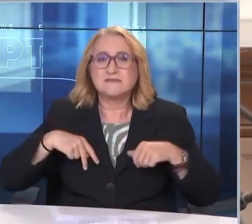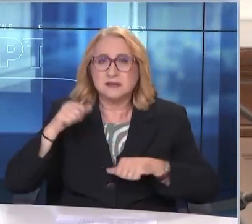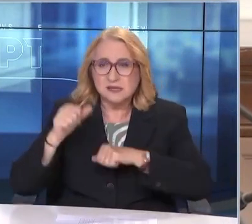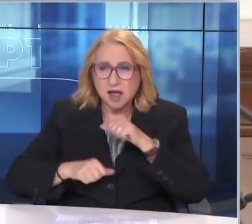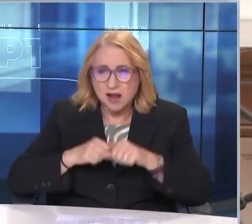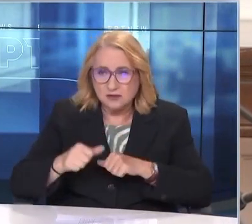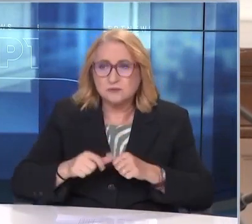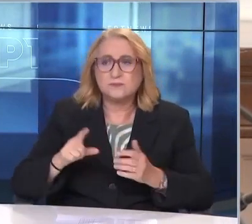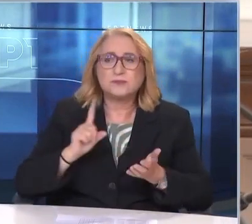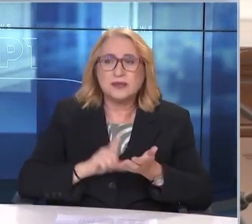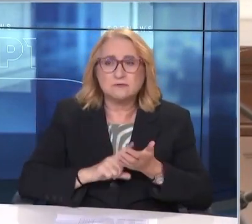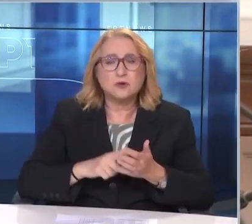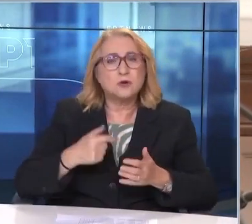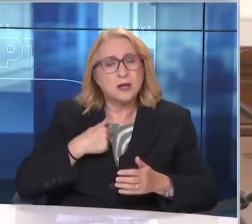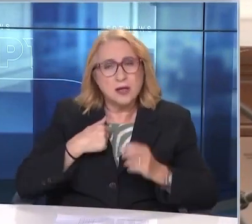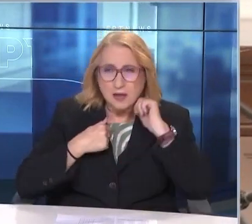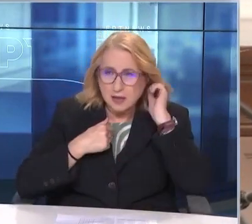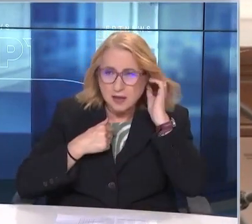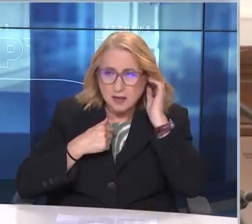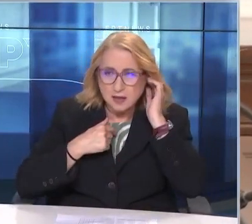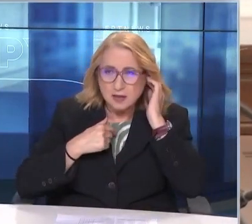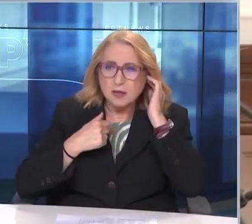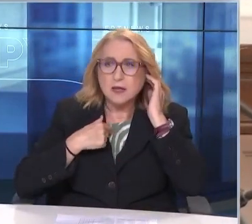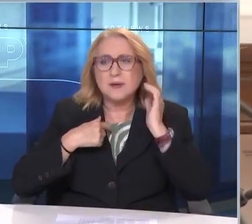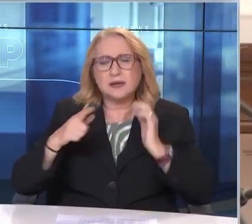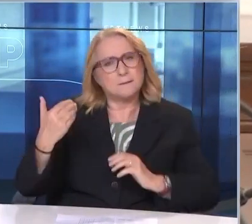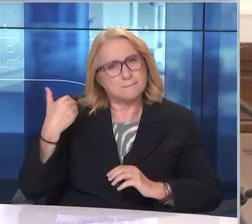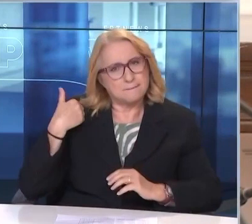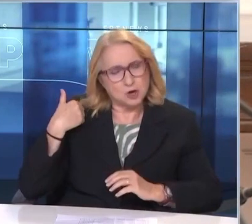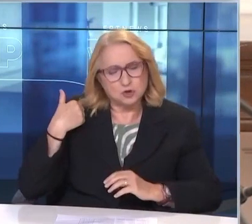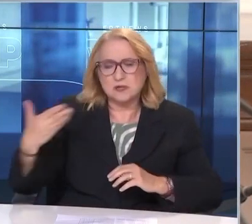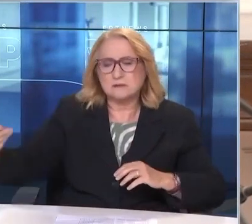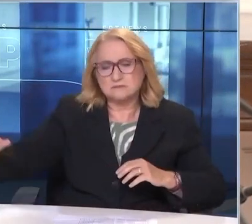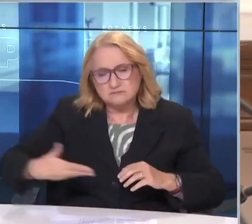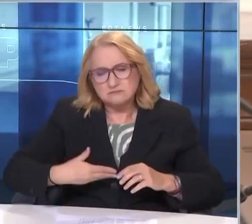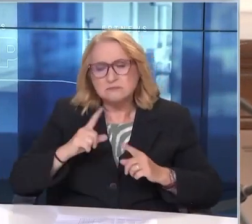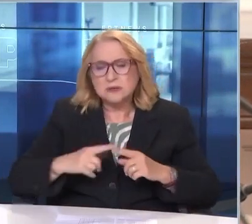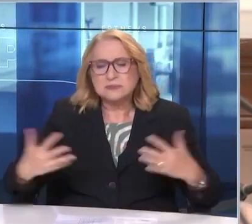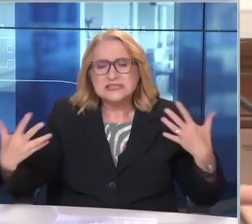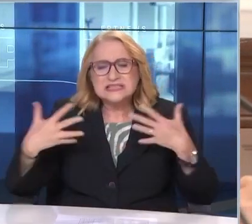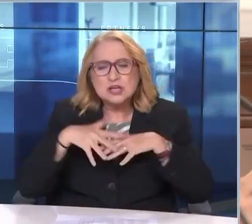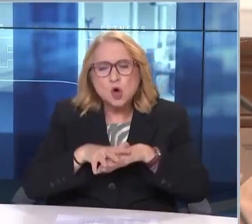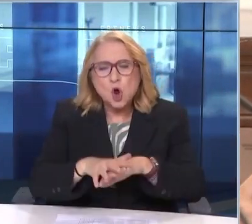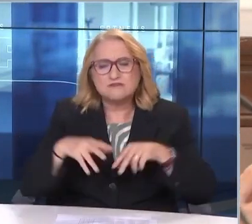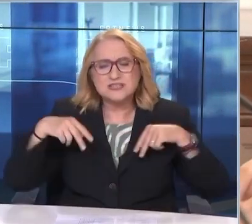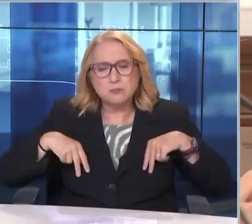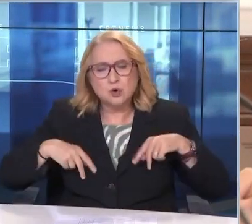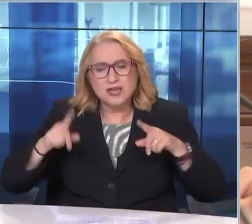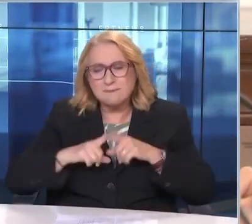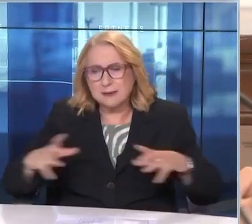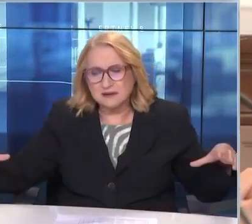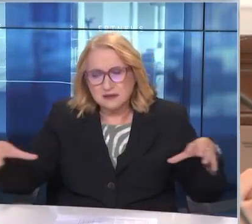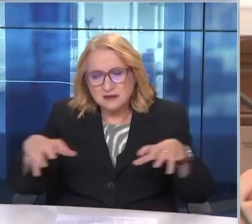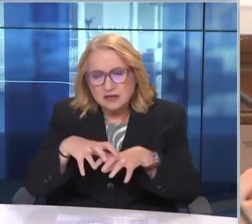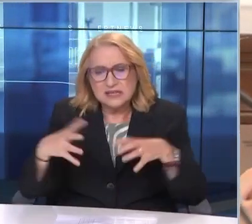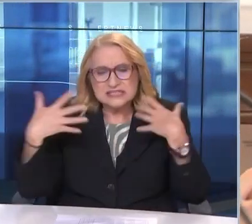όριμες. Και αυτό, και παρότι δέχτηκα τέτοιες εισηγήσεις για συγχωνεύσεις, μεταβολές, έκρινα ότι αυτές δεν είναι της στιγμής, γιατί κάτι